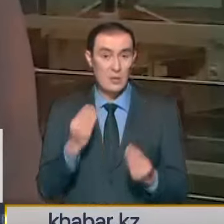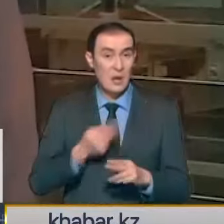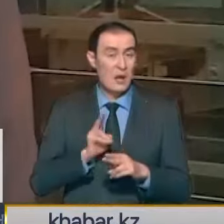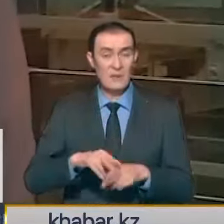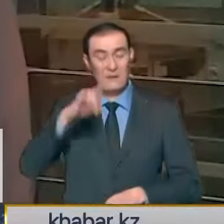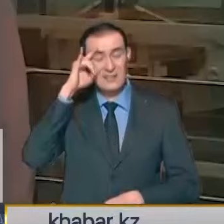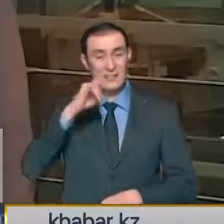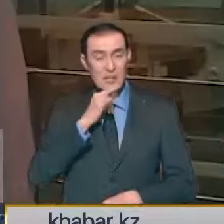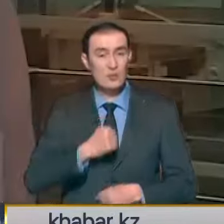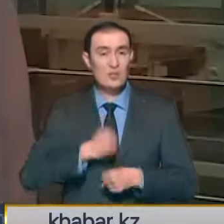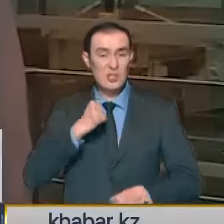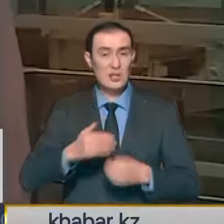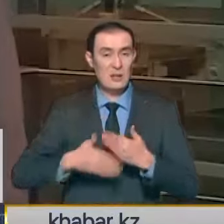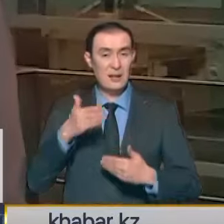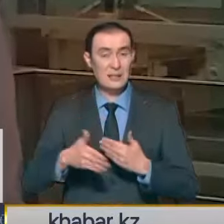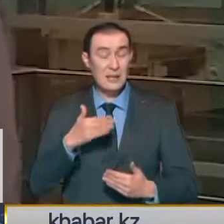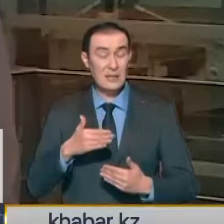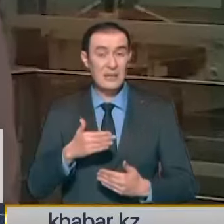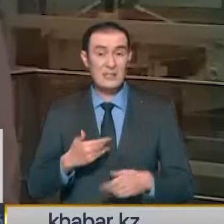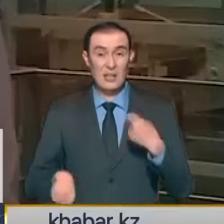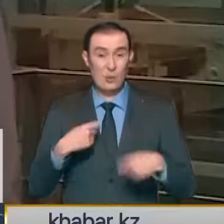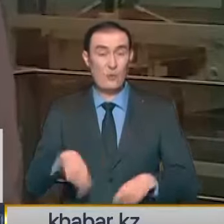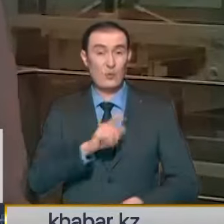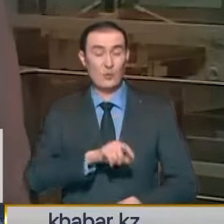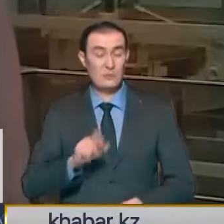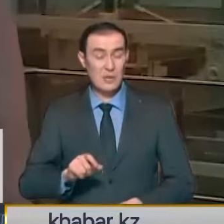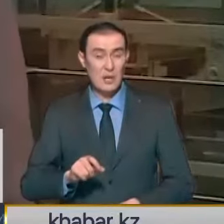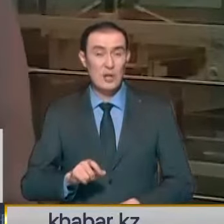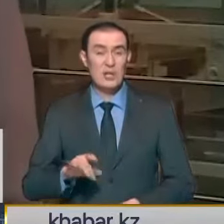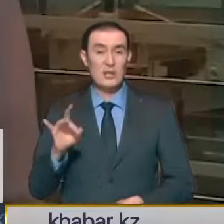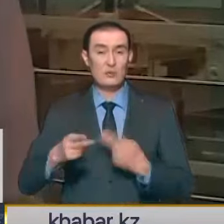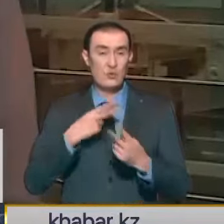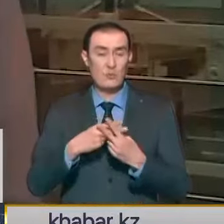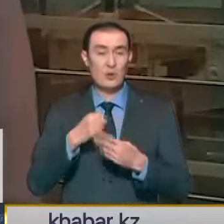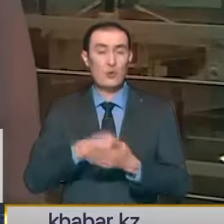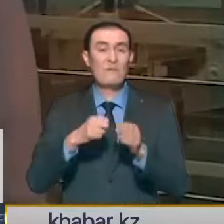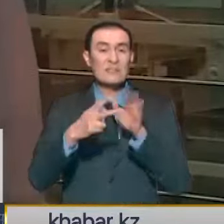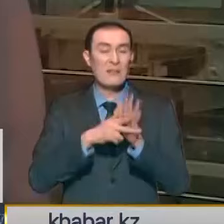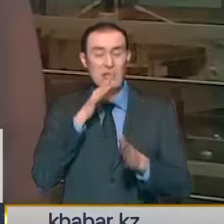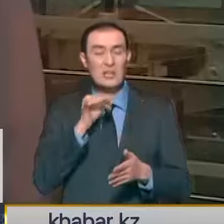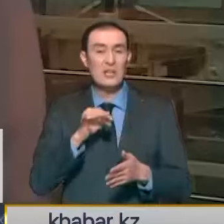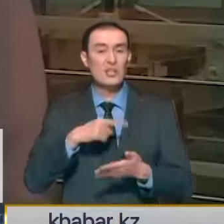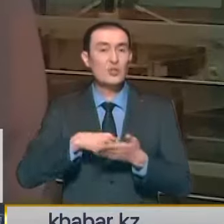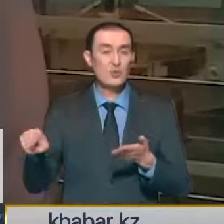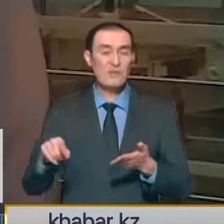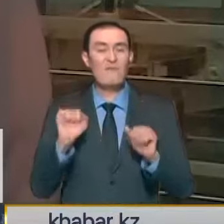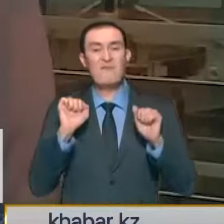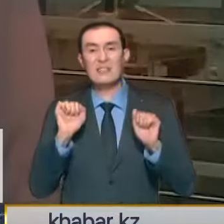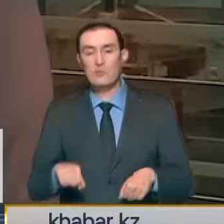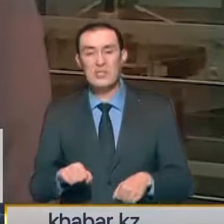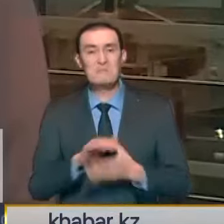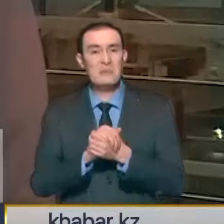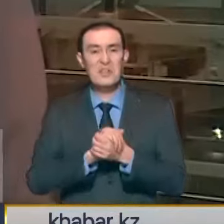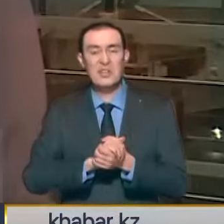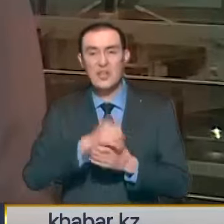что в Казахстане ужесточили наказание за торговлю людьми, увеличив срок до 18 лет, а также исключив возможность